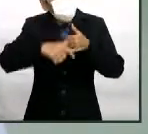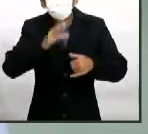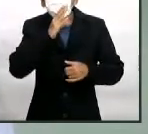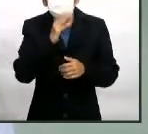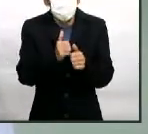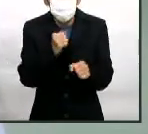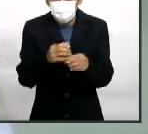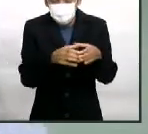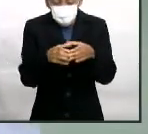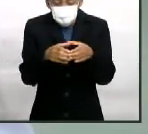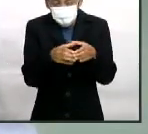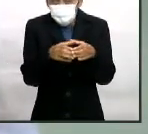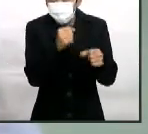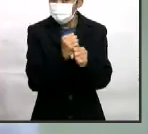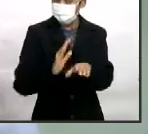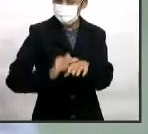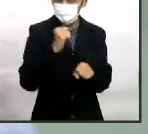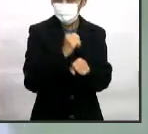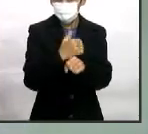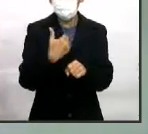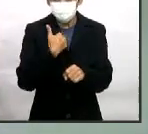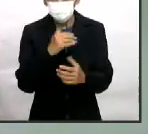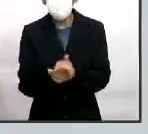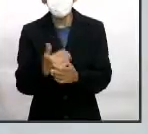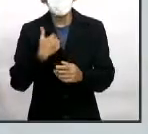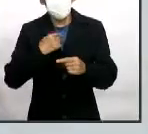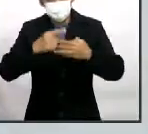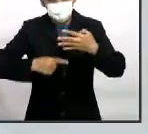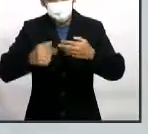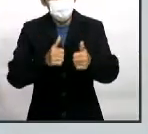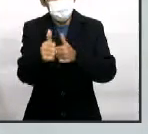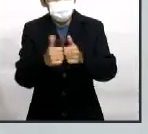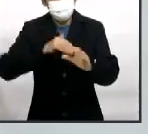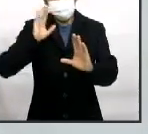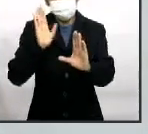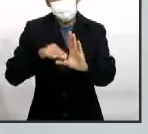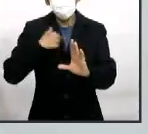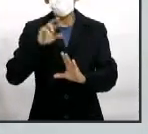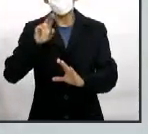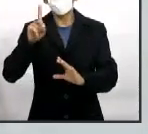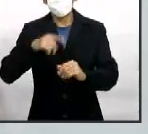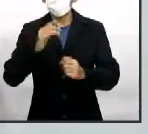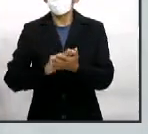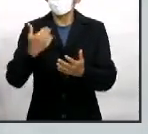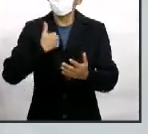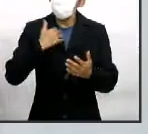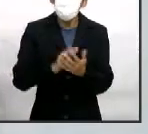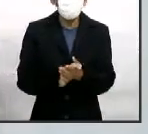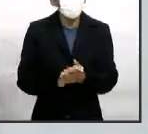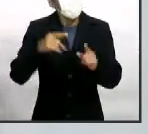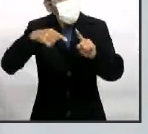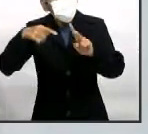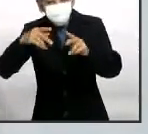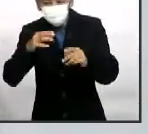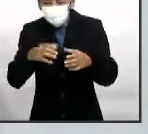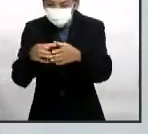ติถ้าวันนี้คุณสร้างทีมสมมติคุณยกอย่างว่ามีลีกอย่างของ LV เนี่ยรับสมัครครั้งนึงเนี่ยมี 2-3,000 ทีมคุณแค่ตกรอ